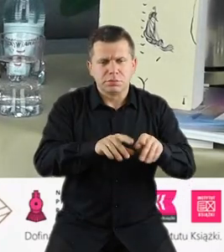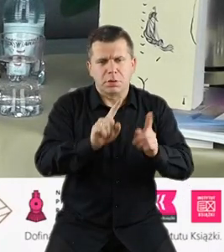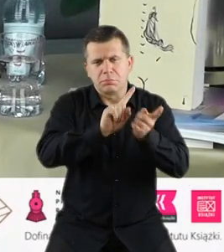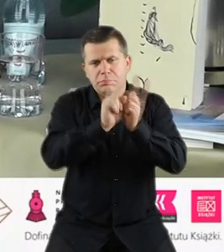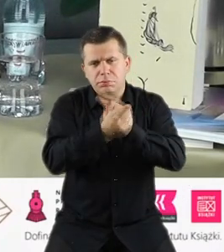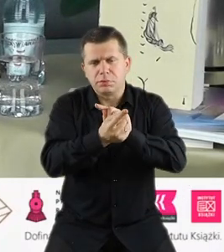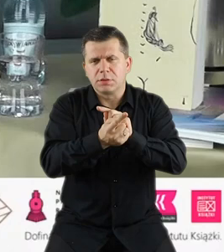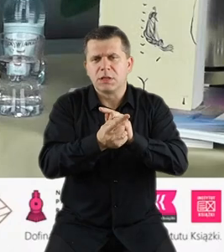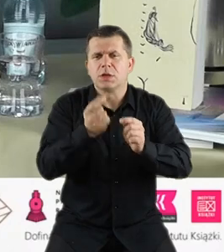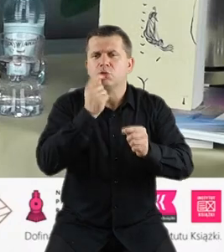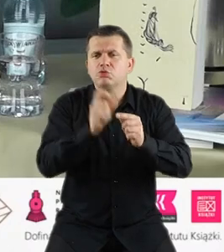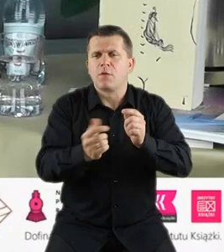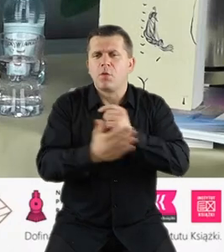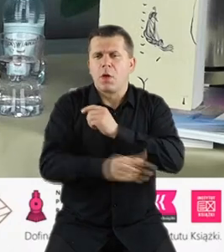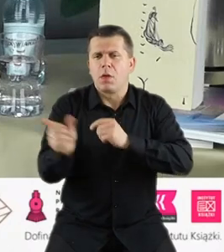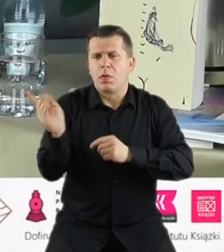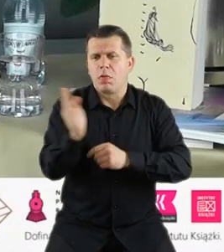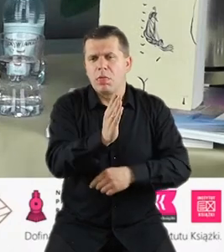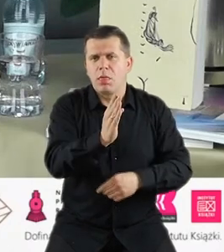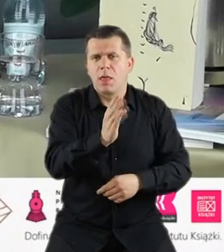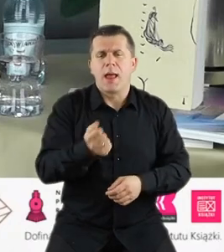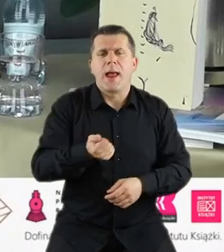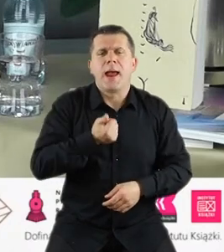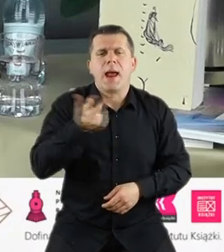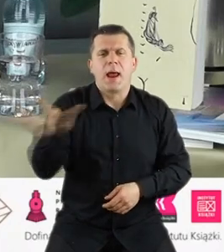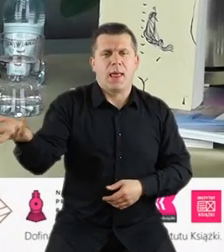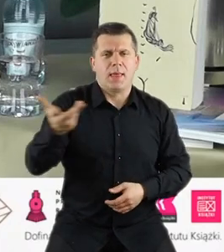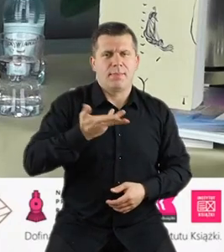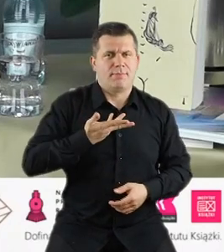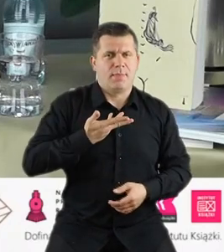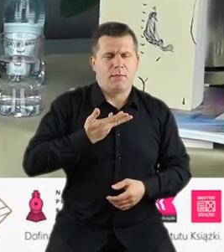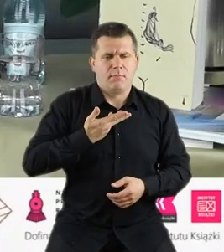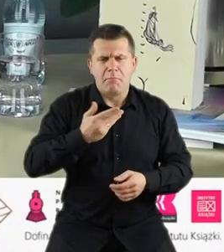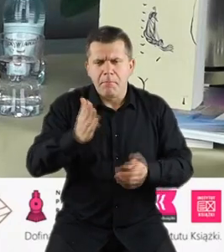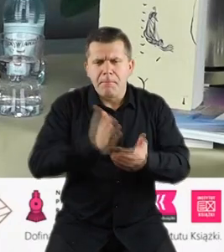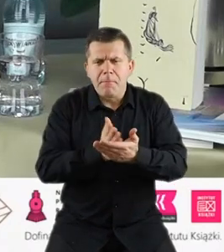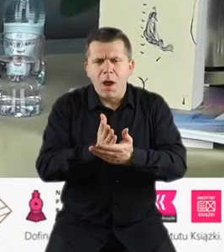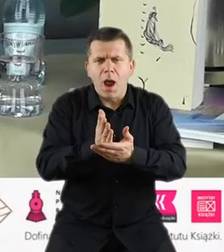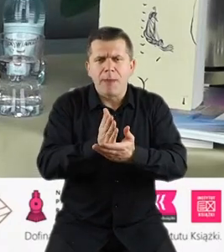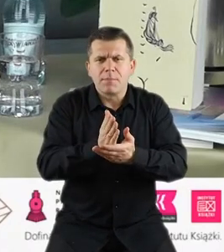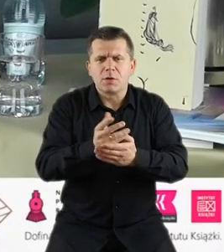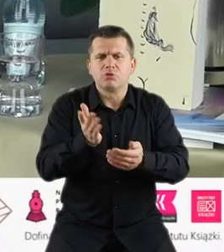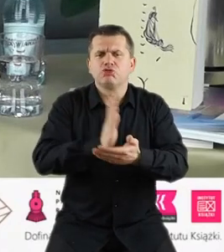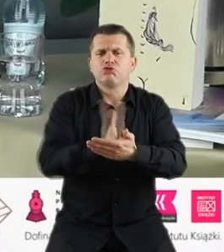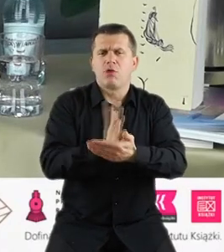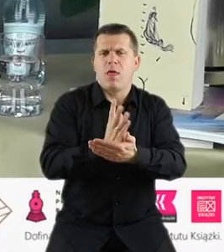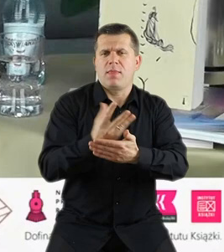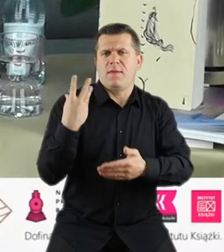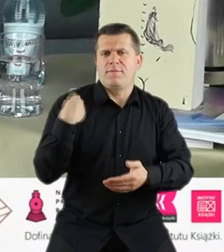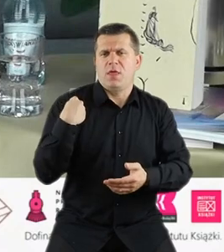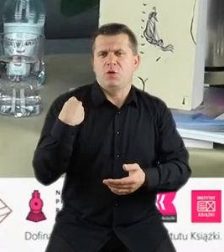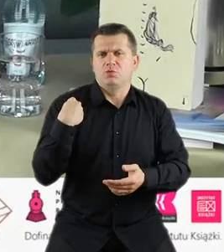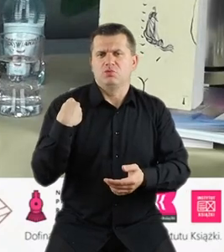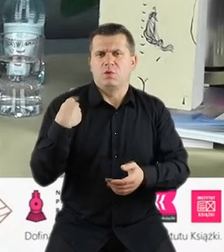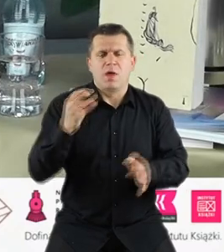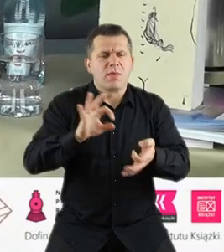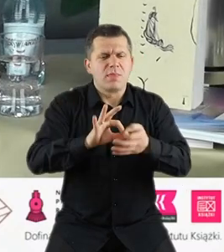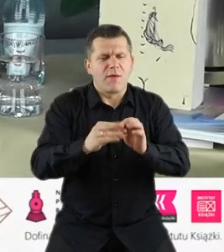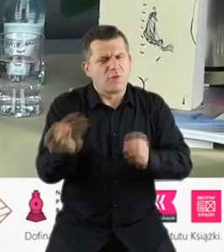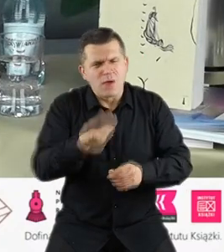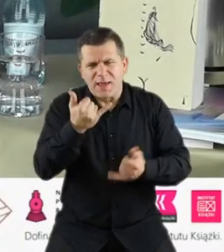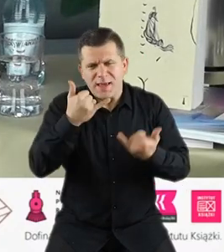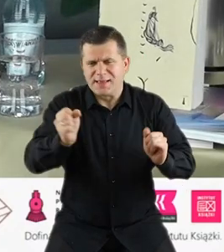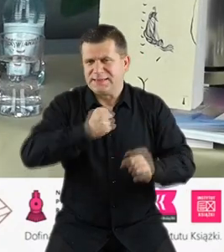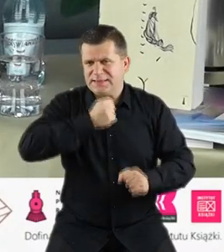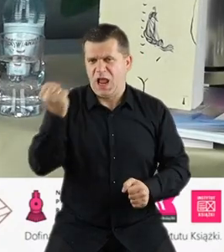wyszukiwarka skreśliła ostatnie słowo i podsunęła mi kilka map średniowiecznych, a jeszcze nawet jakieś